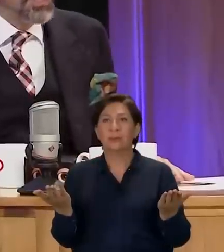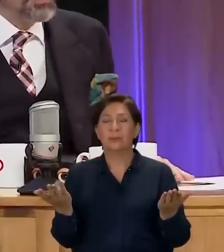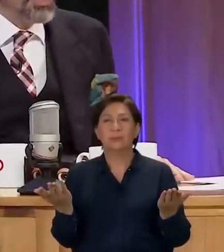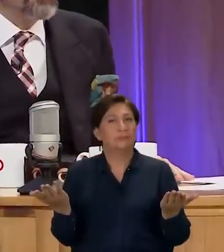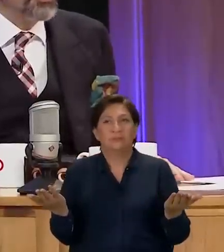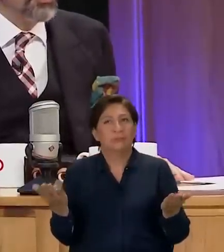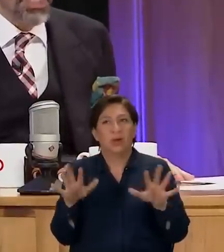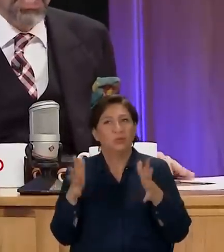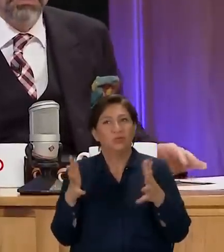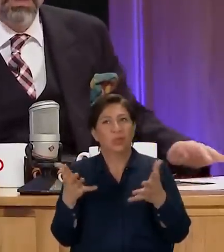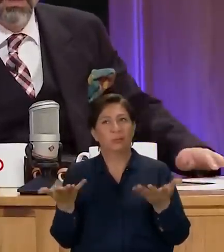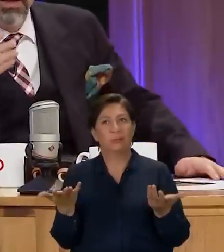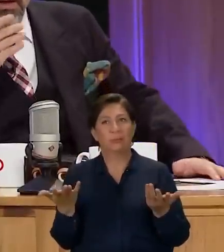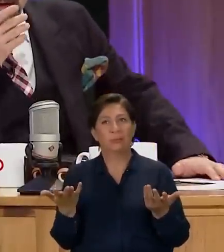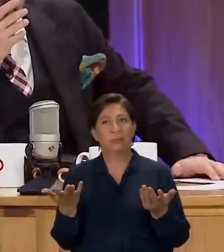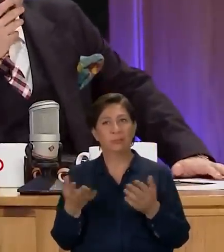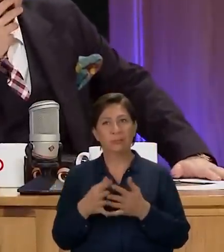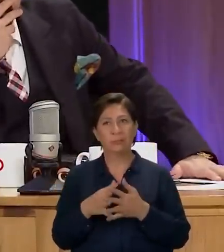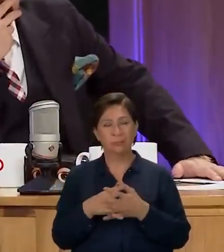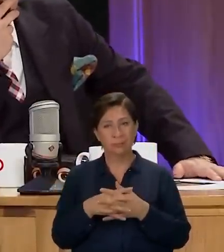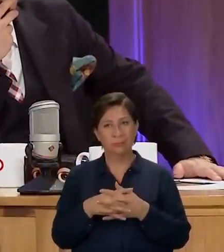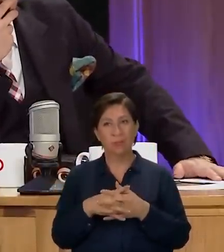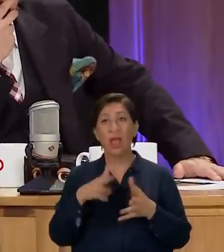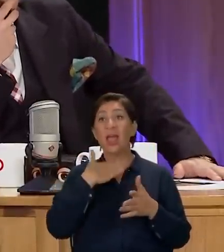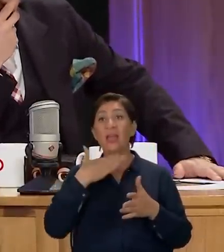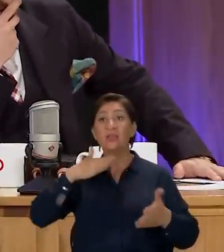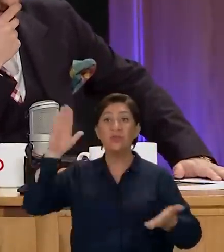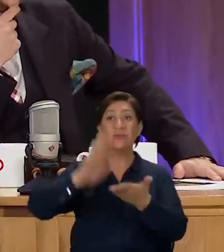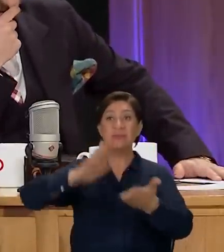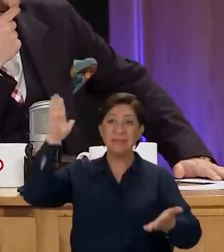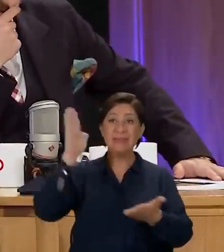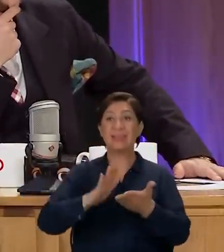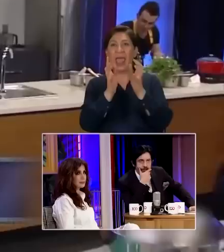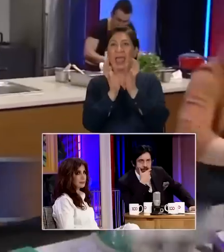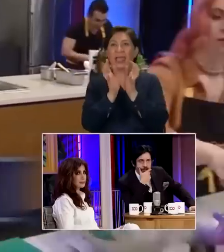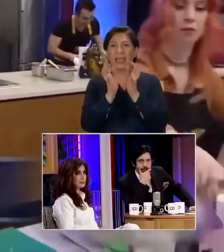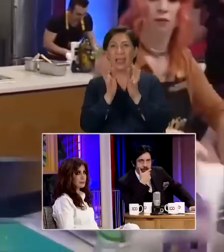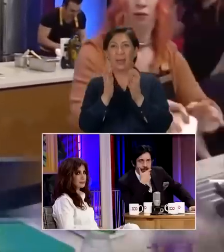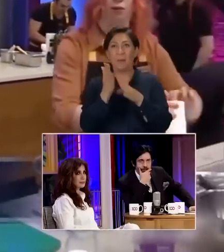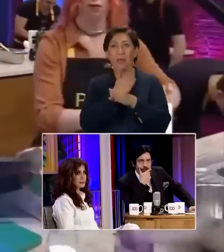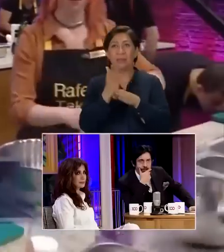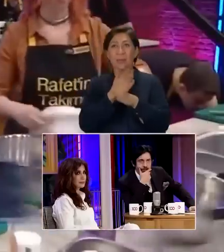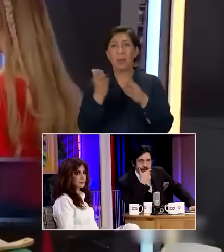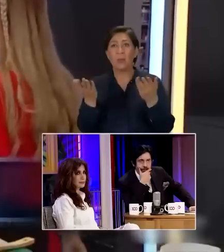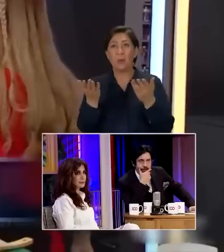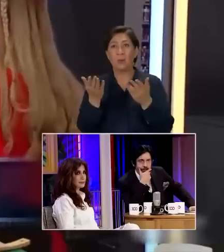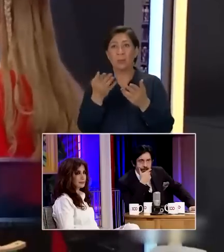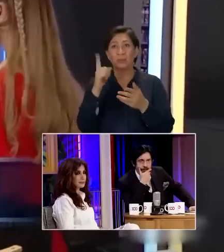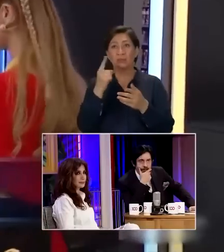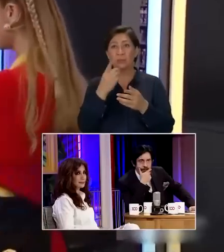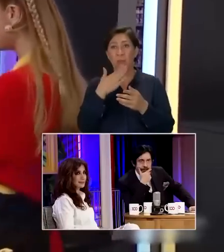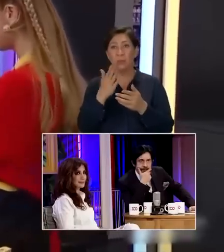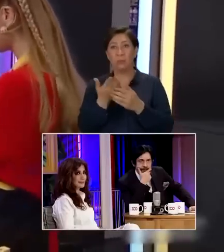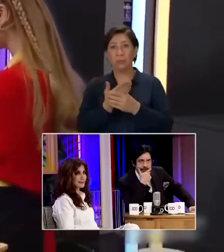Değil mi? Ne acayip çakıyor ya. Değil mi? Et dövüyor gibi böyle. Devam. Bitmiş bir şekilde buraya koy. Kapan. Birinin